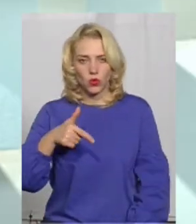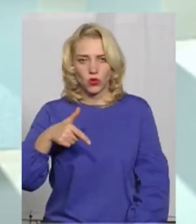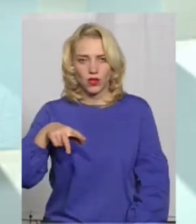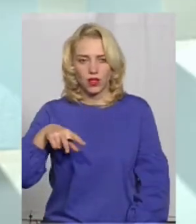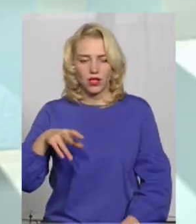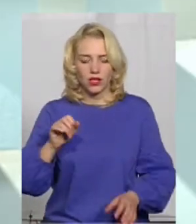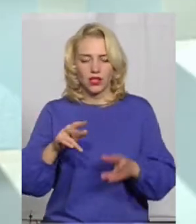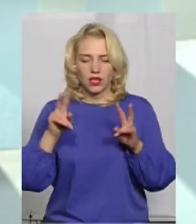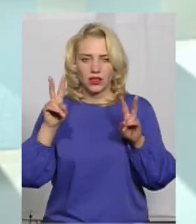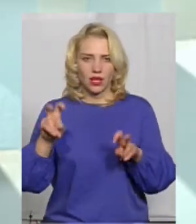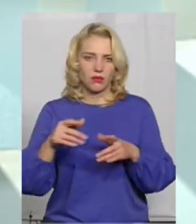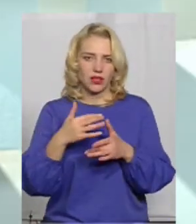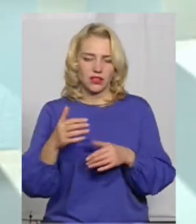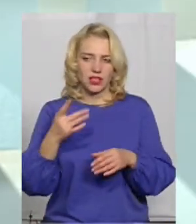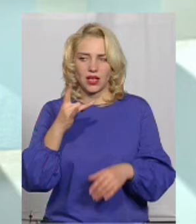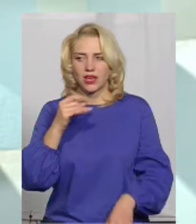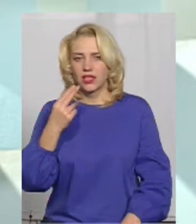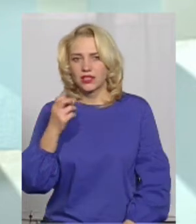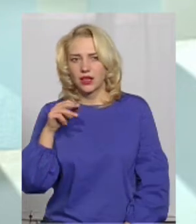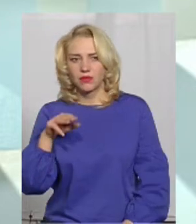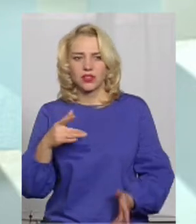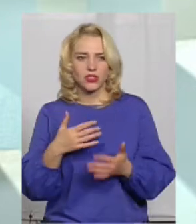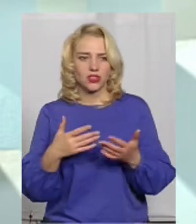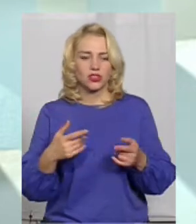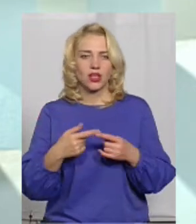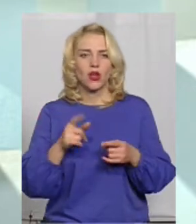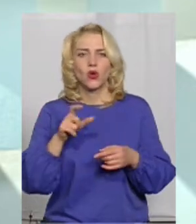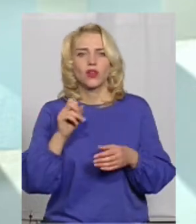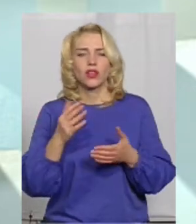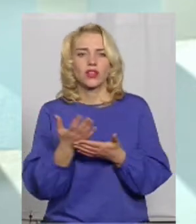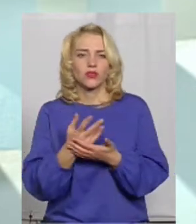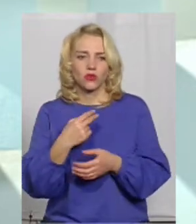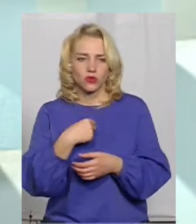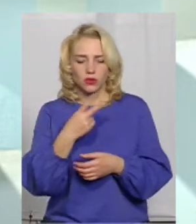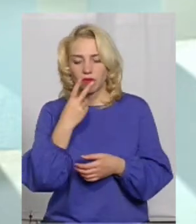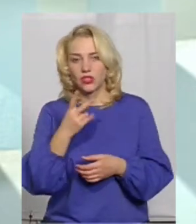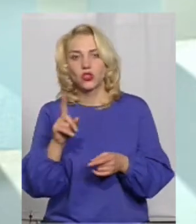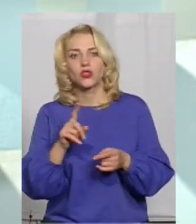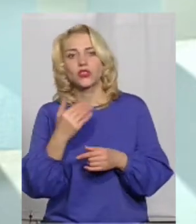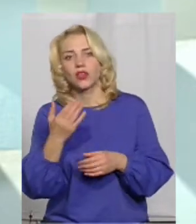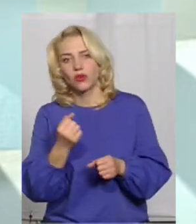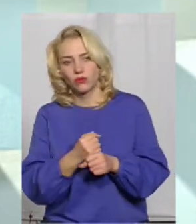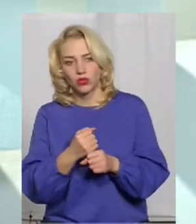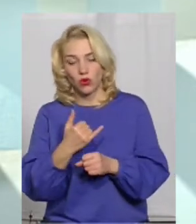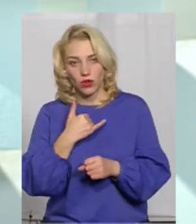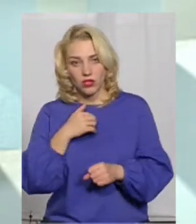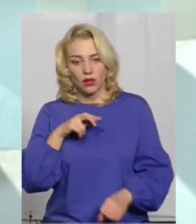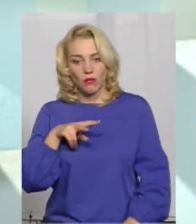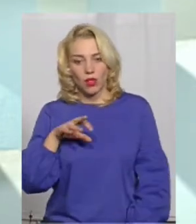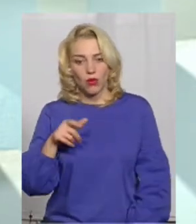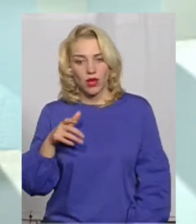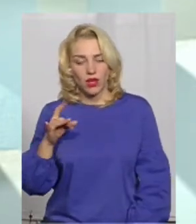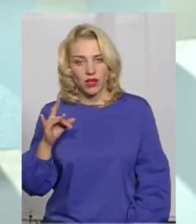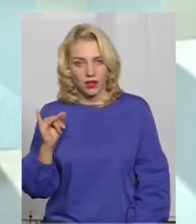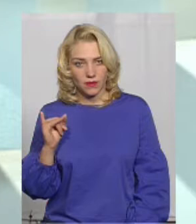тему, рецепт, ще щось. Люди хочуть що? Вони хочуть серіал. Вони хочуть бачити, що ти робиш. В нас, блогерів,